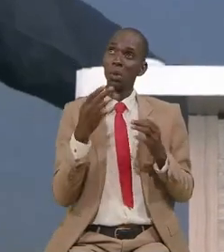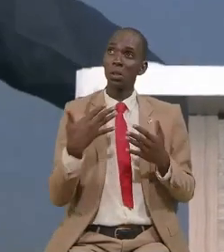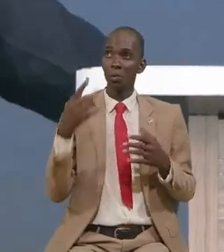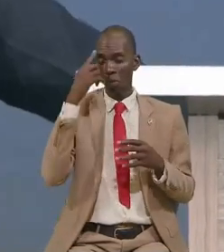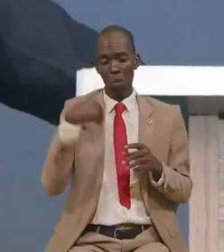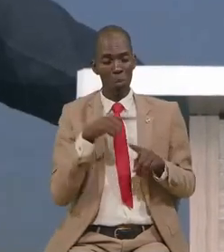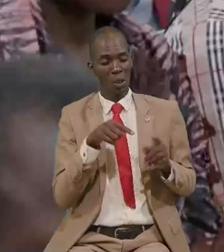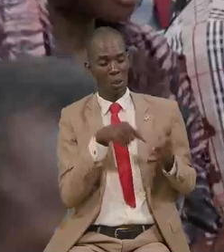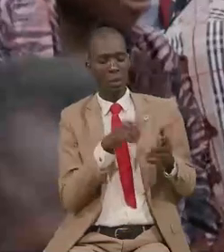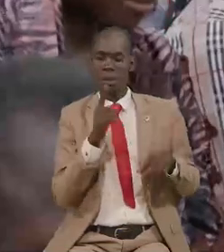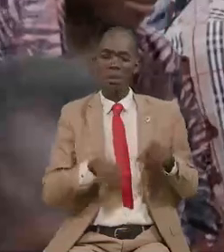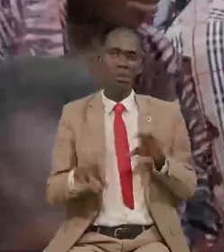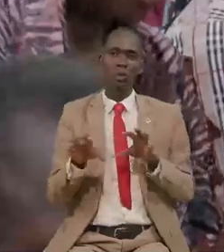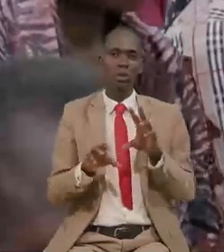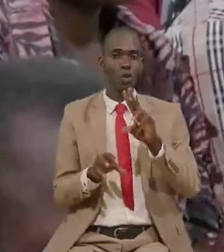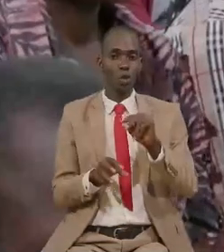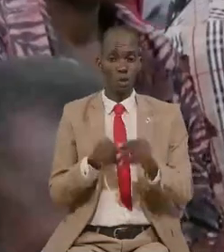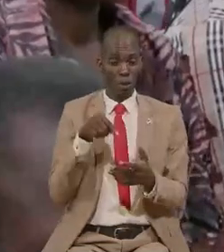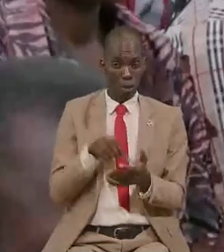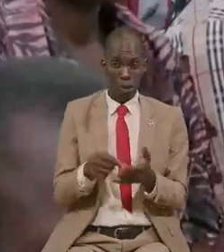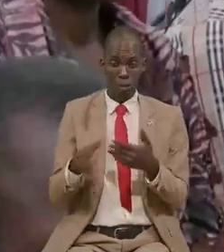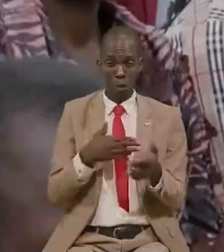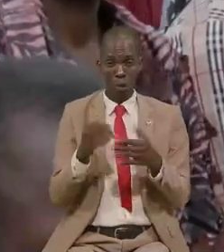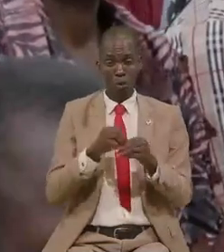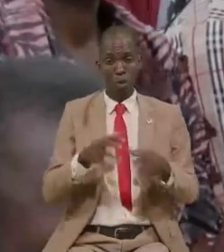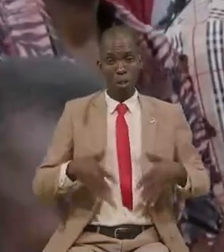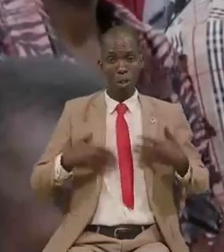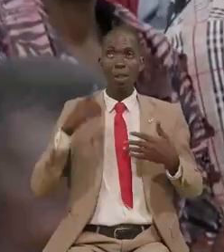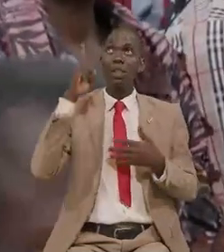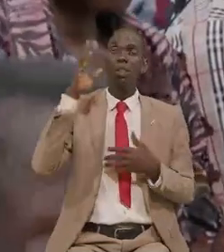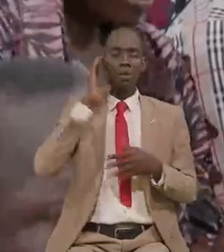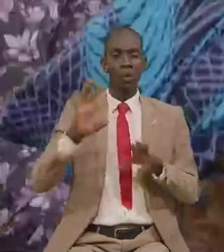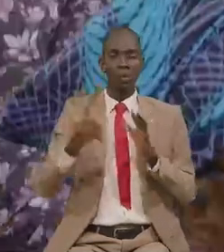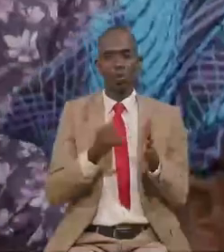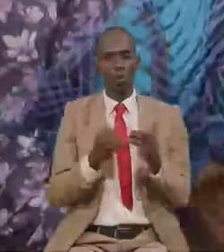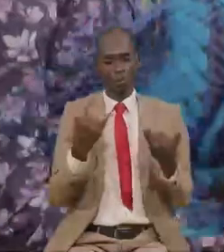fera aujourd'hui. Il dit ceci, il le fera aujourd'hui.